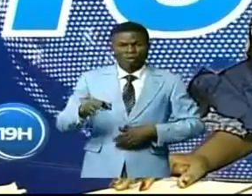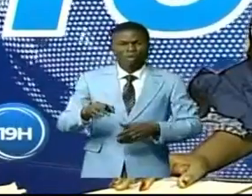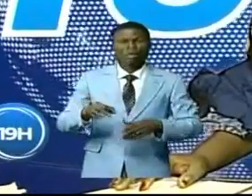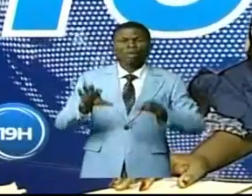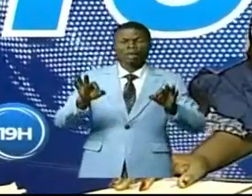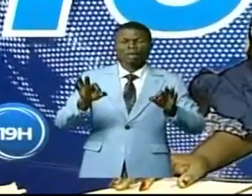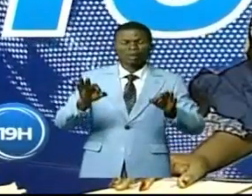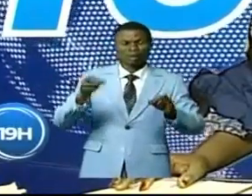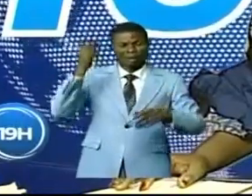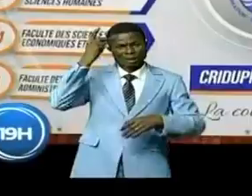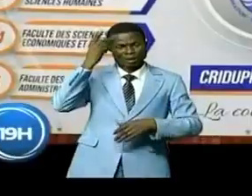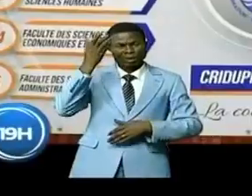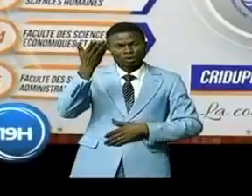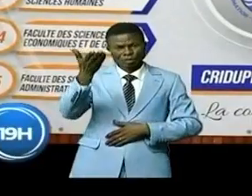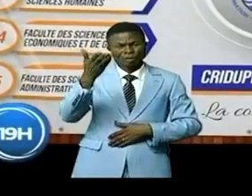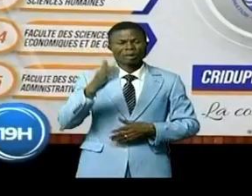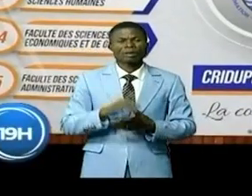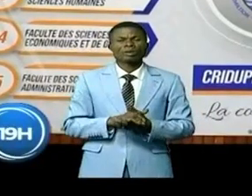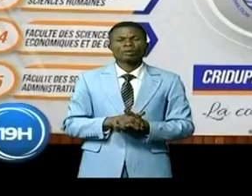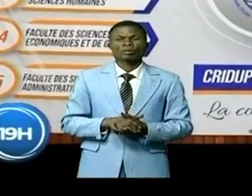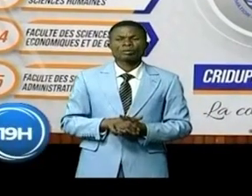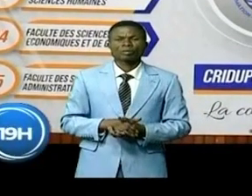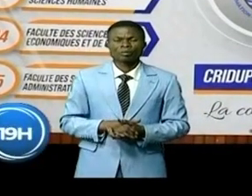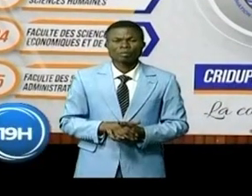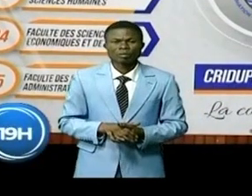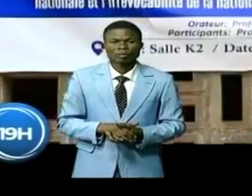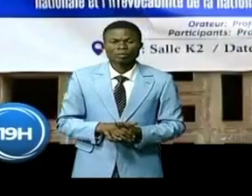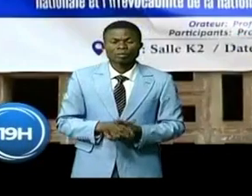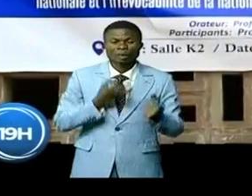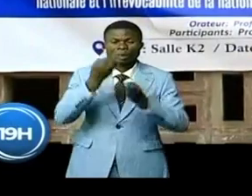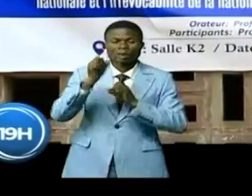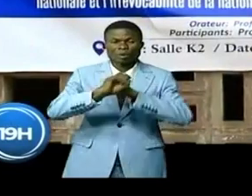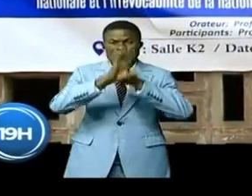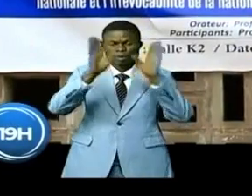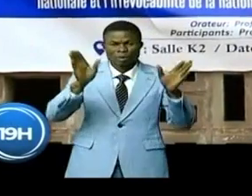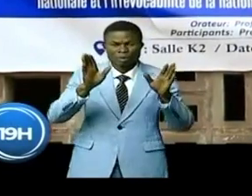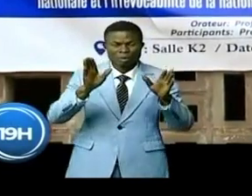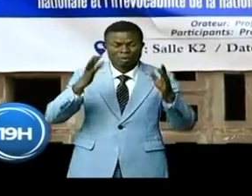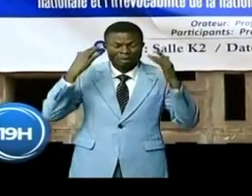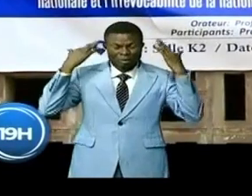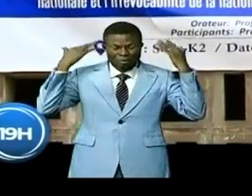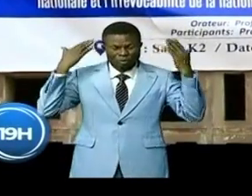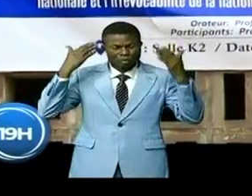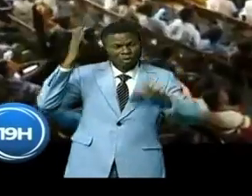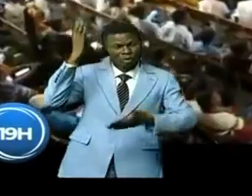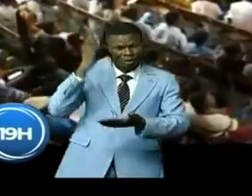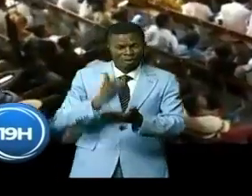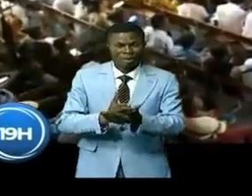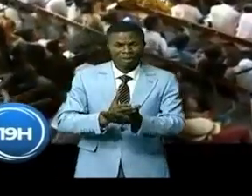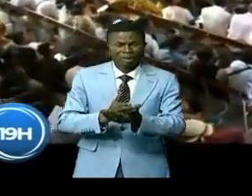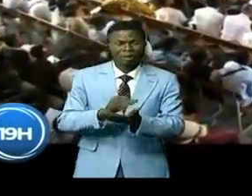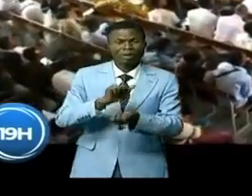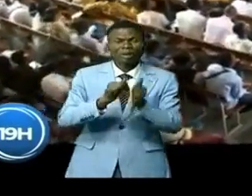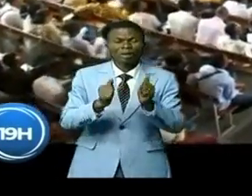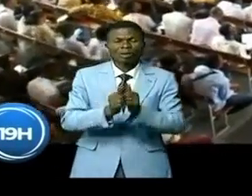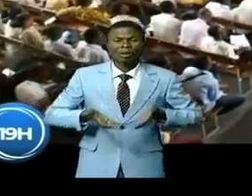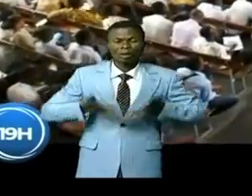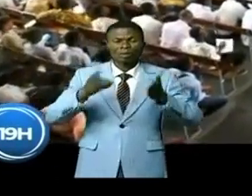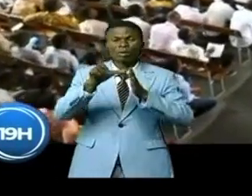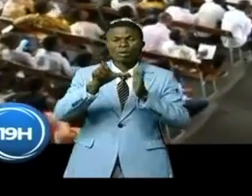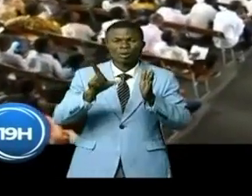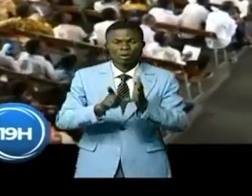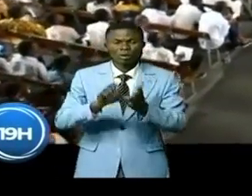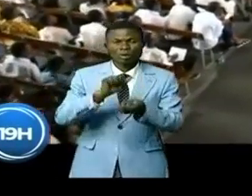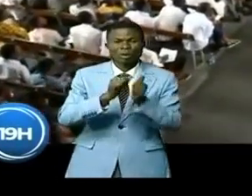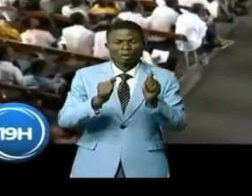de Kinshasa. Plus d'éclaircissements et moins de malentendus sur la pertinence de la proposition de loi sur le